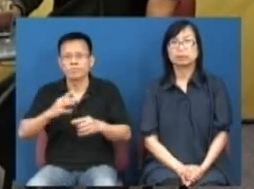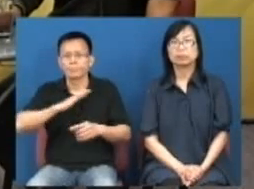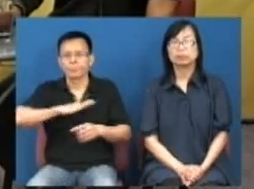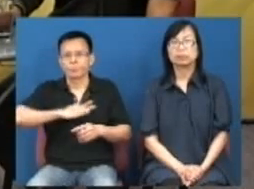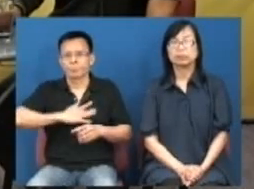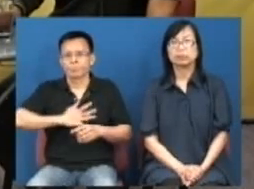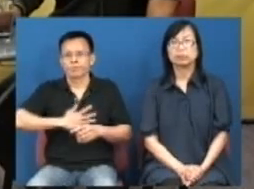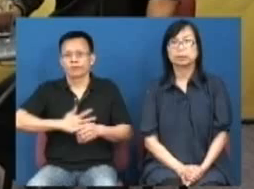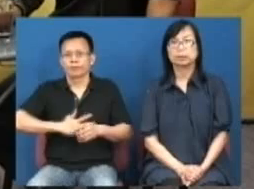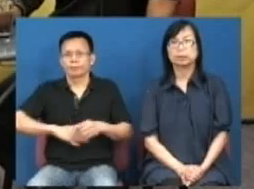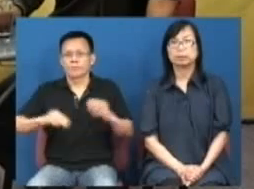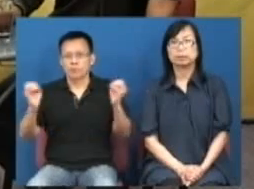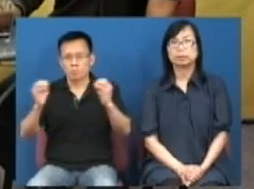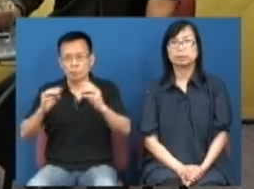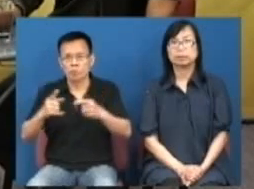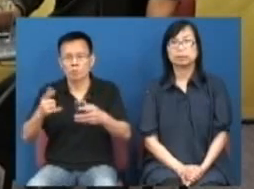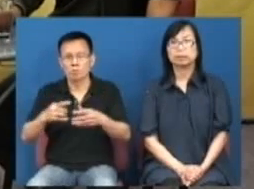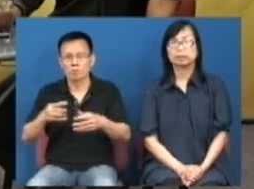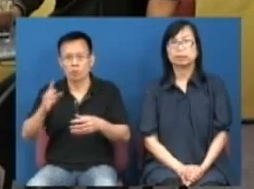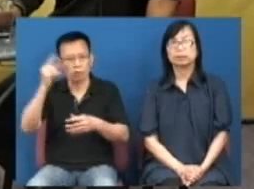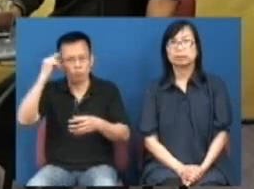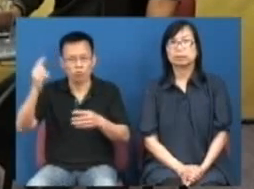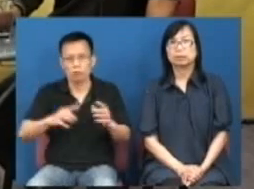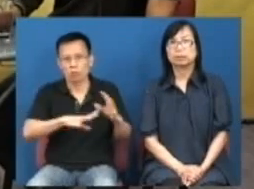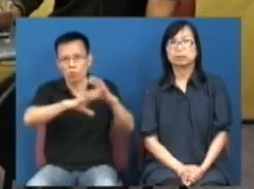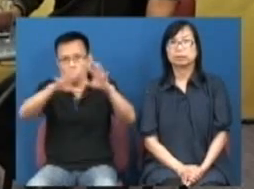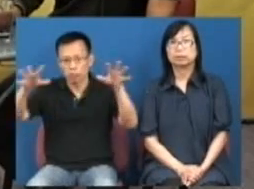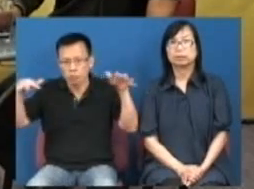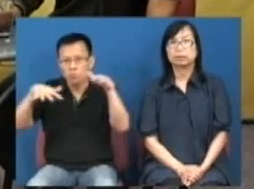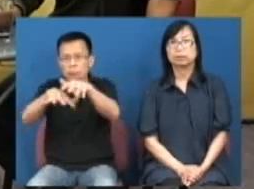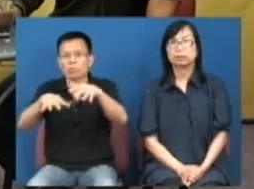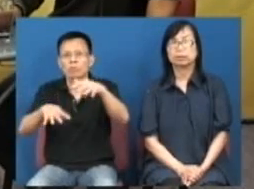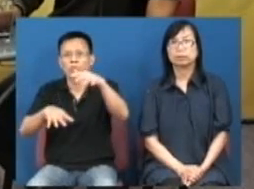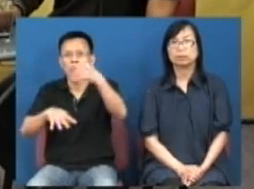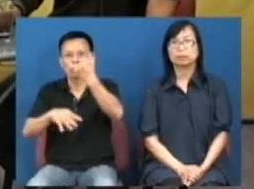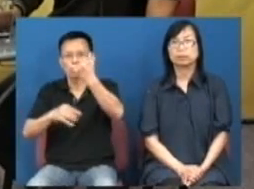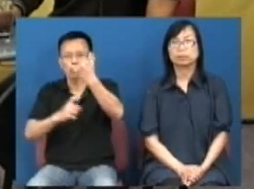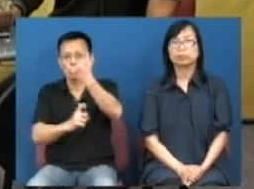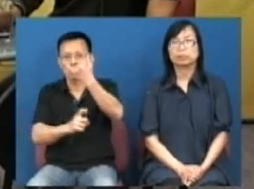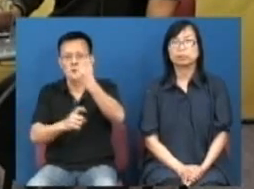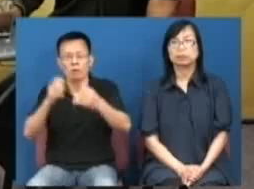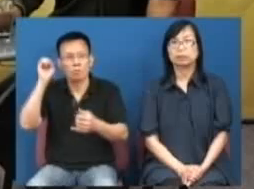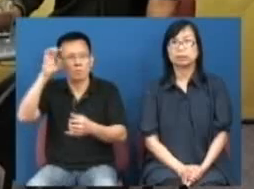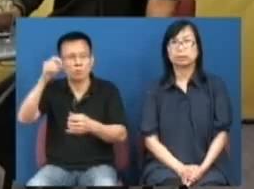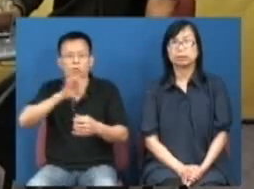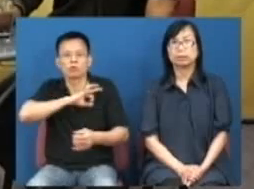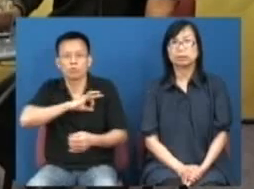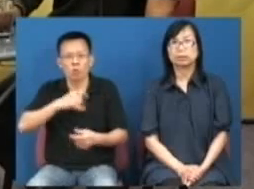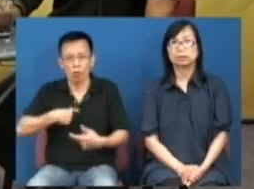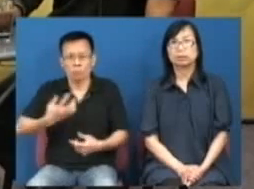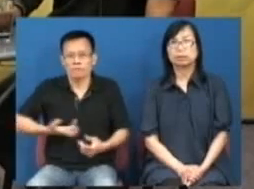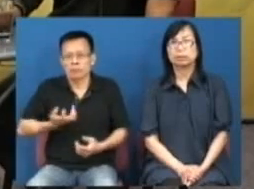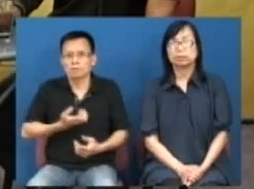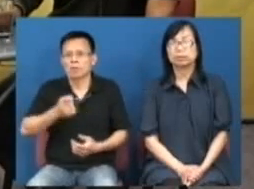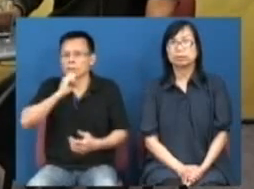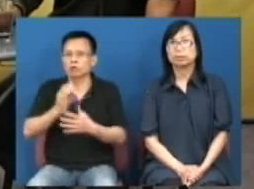唔希望每一位市民咧出席6月9號嘅咁樣嘅係諮詢會咧，就好似我哋咁激烈。我哋有我哋激烈係有原因嘅，其他人